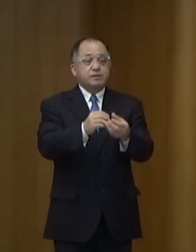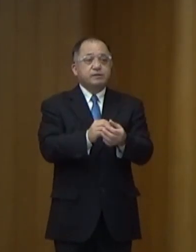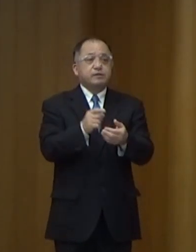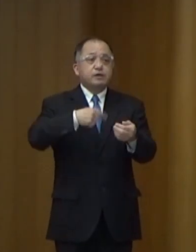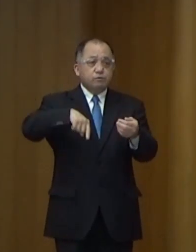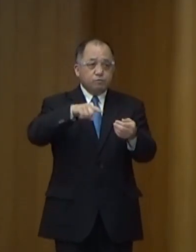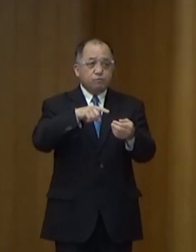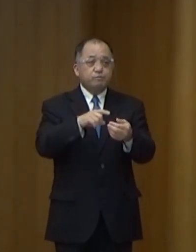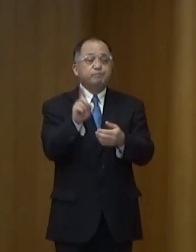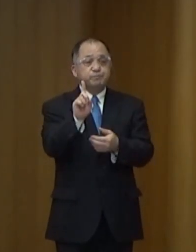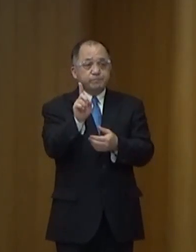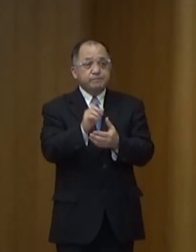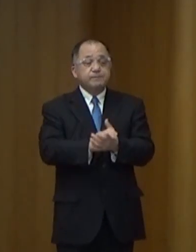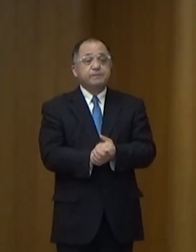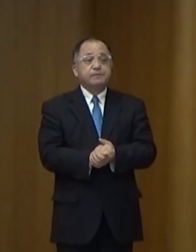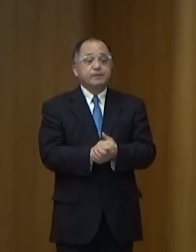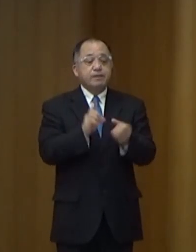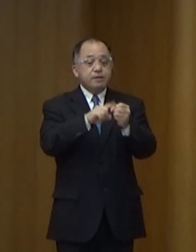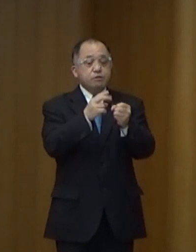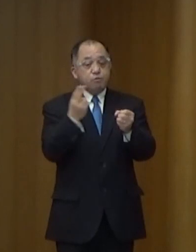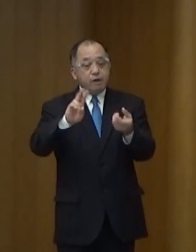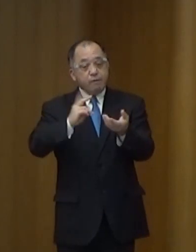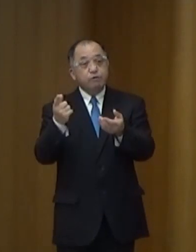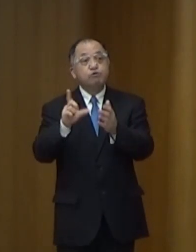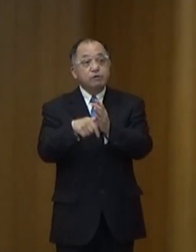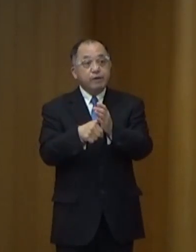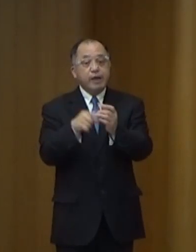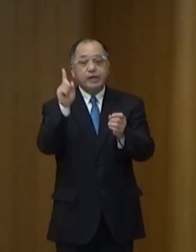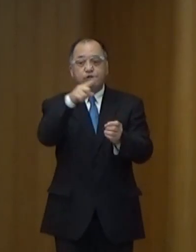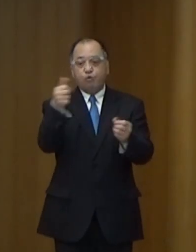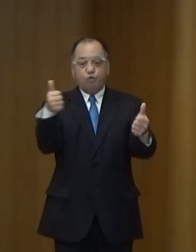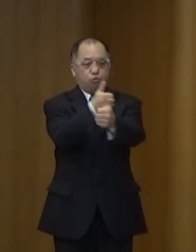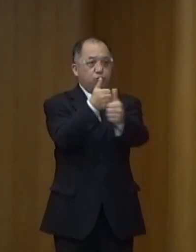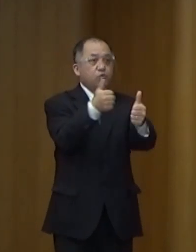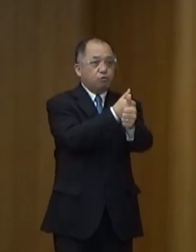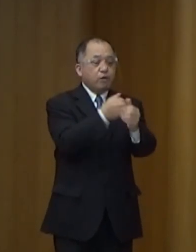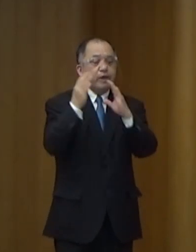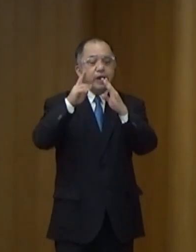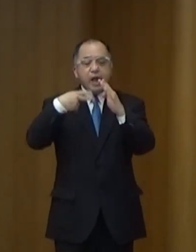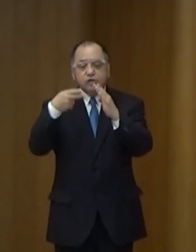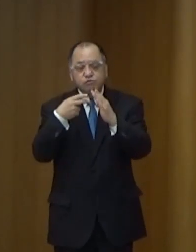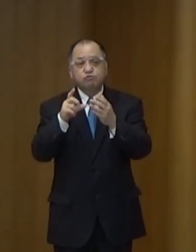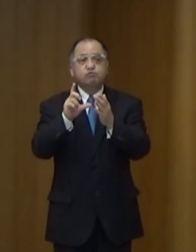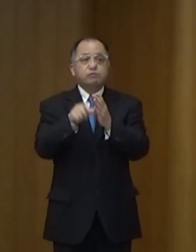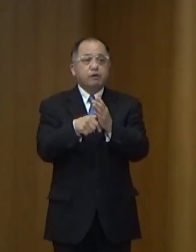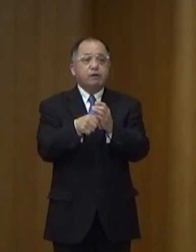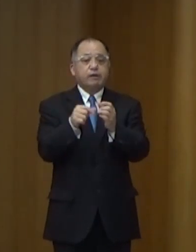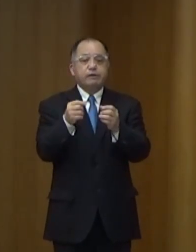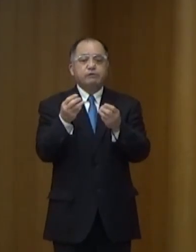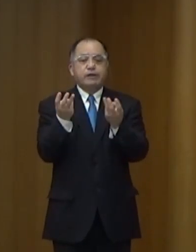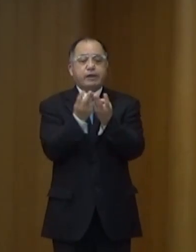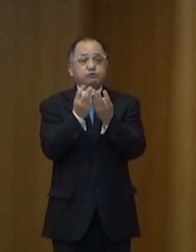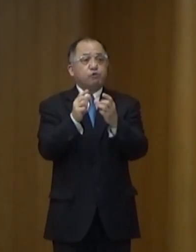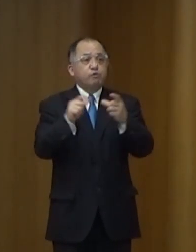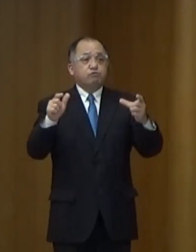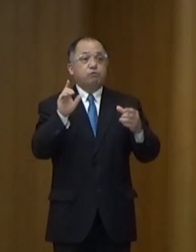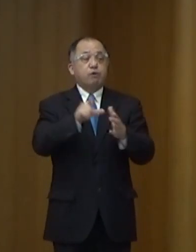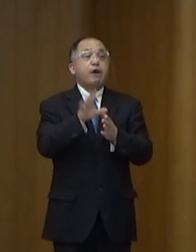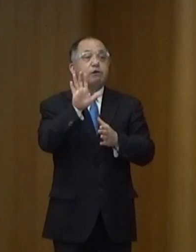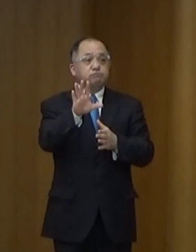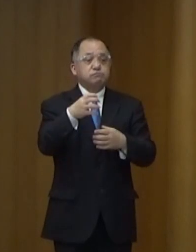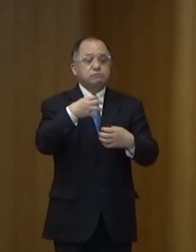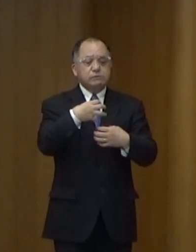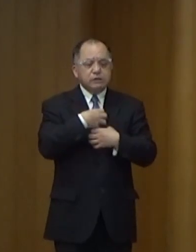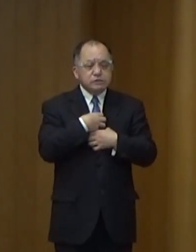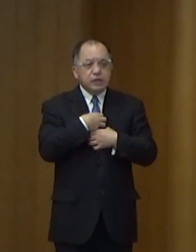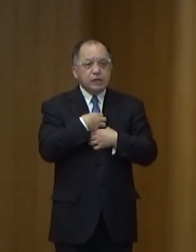。年度替わりは人の移動や会食の機会が通常であれば増えるということでありまして、感染リスクが高